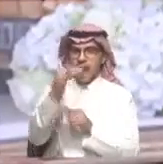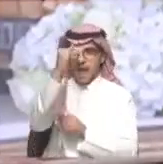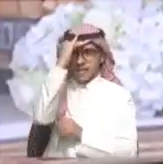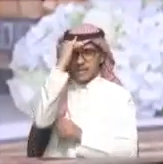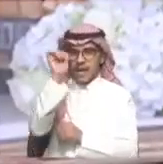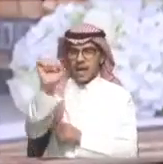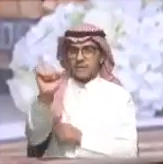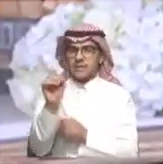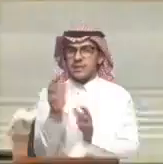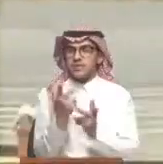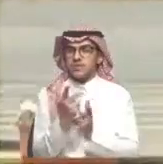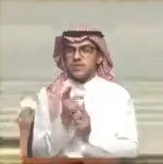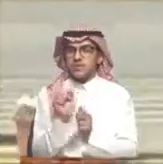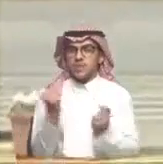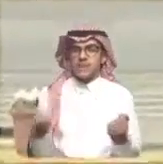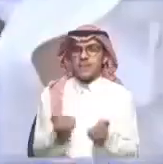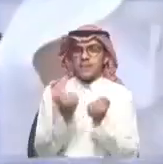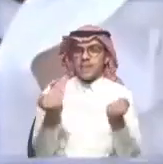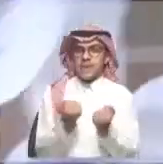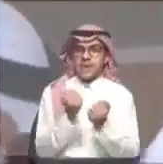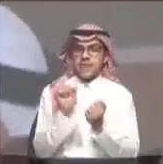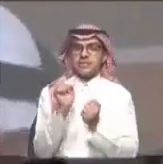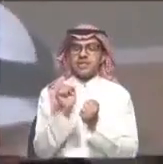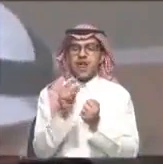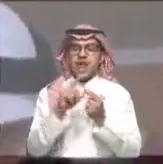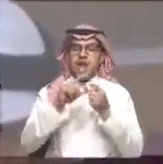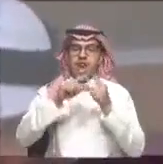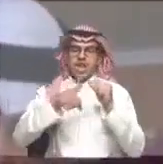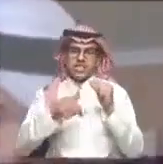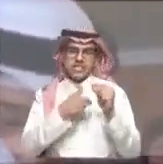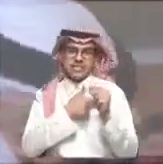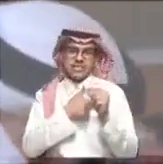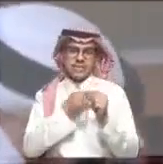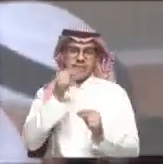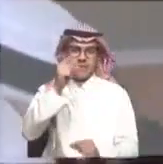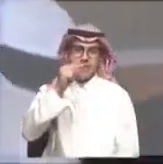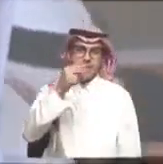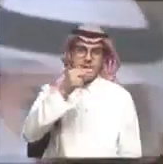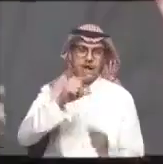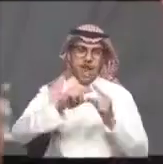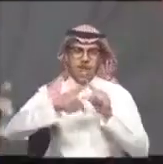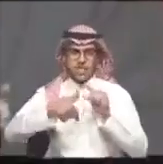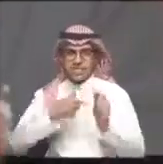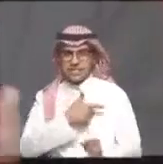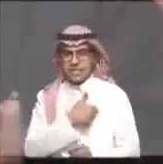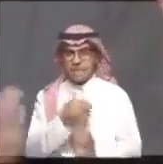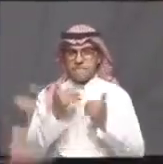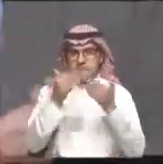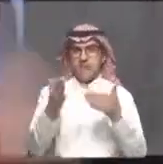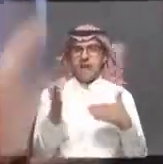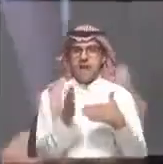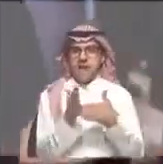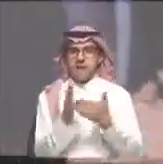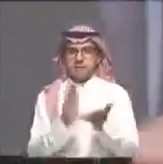العسكري للقوات المشاركة في تمرين درع الخليج المشترك واحد، بعدها عزف السلام الملكي، وفي نهاية